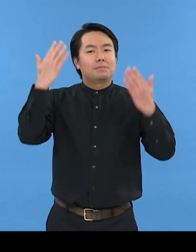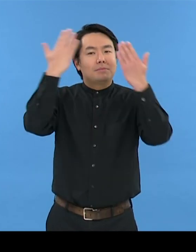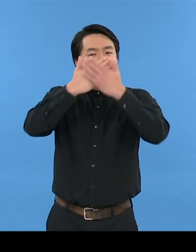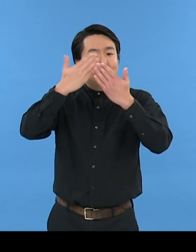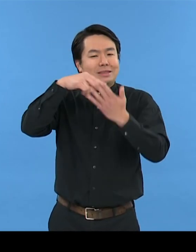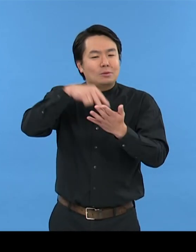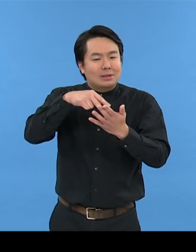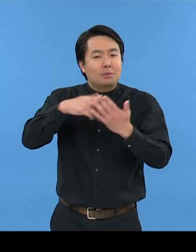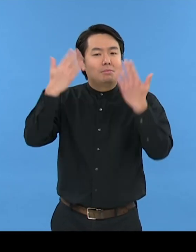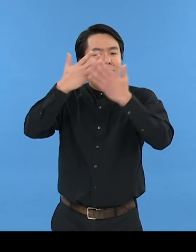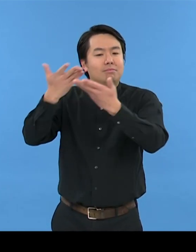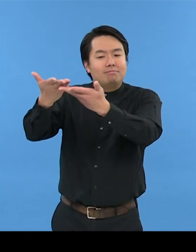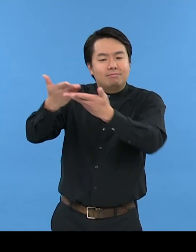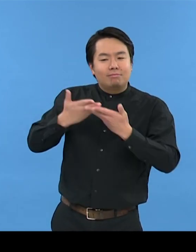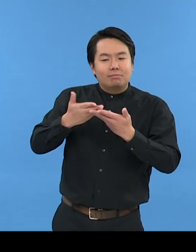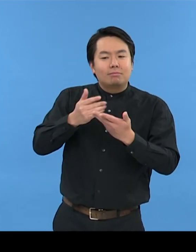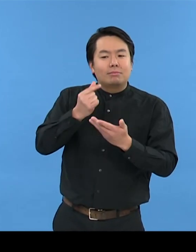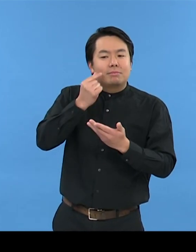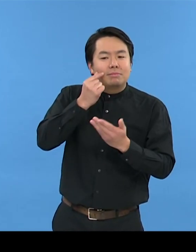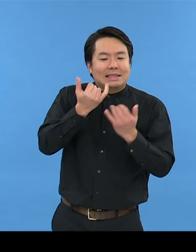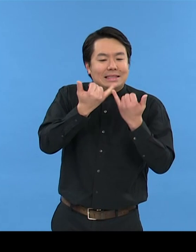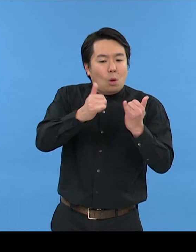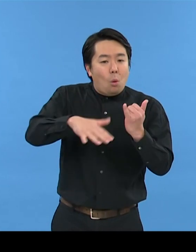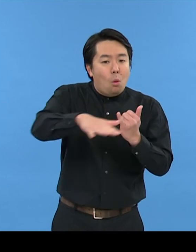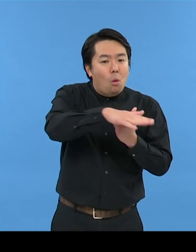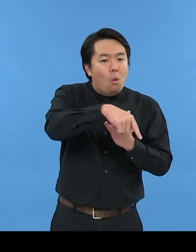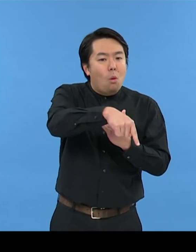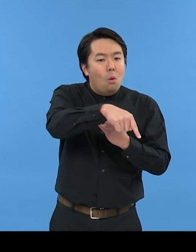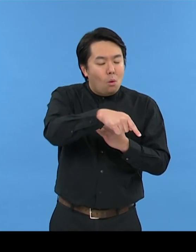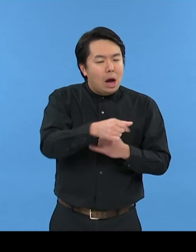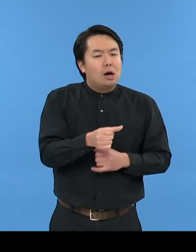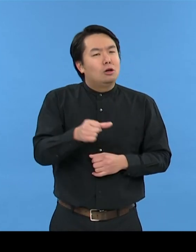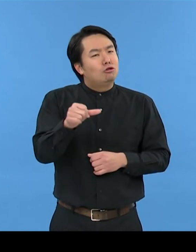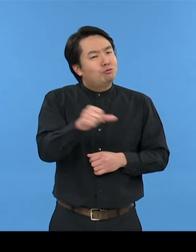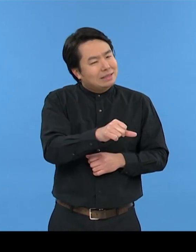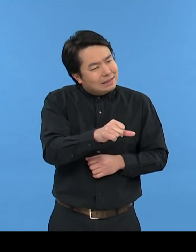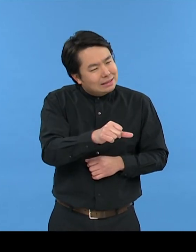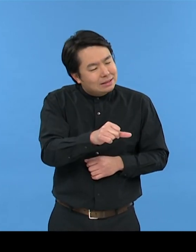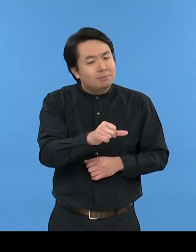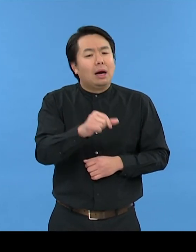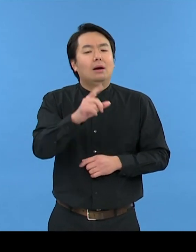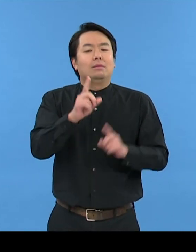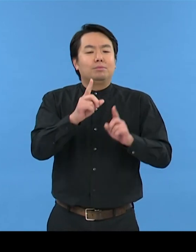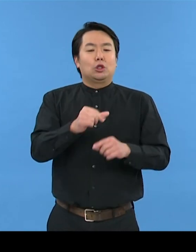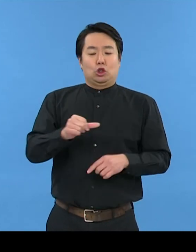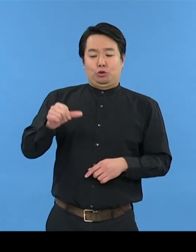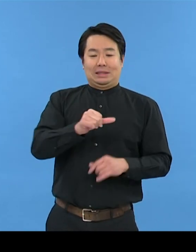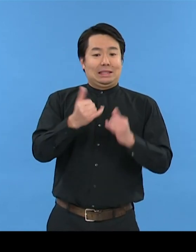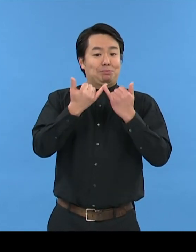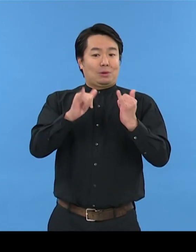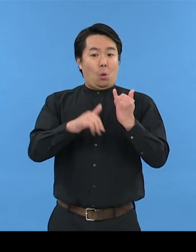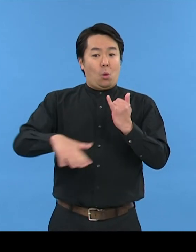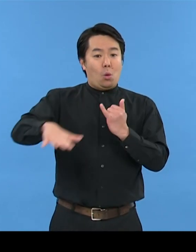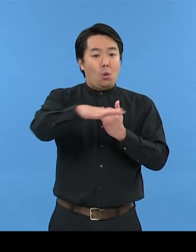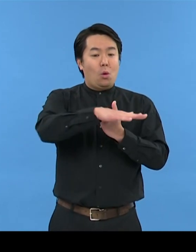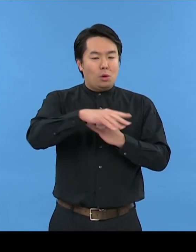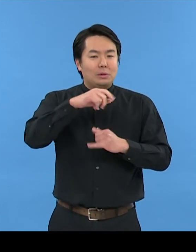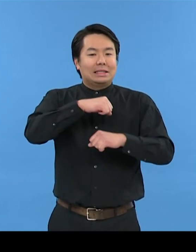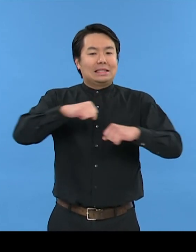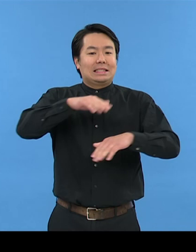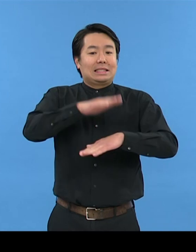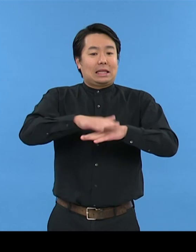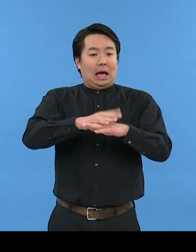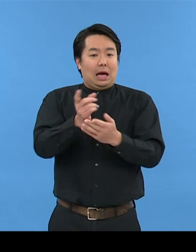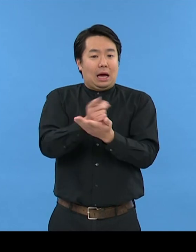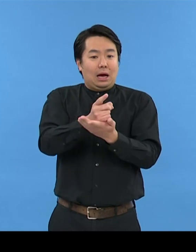恵みとして受けられない状態とかっていう風な説明をしちゃったりで全てを罪人という形で見た時に私なんかの一つ